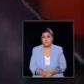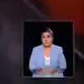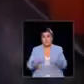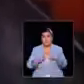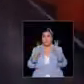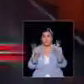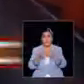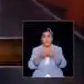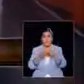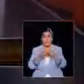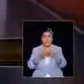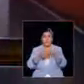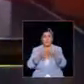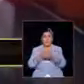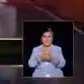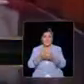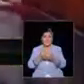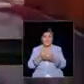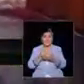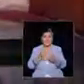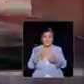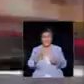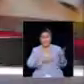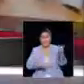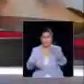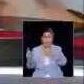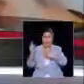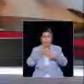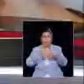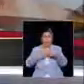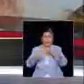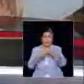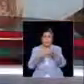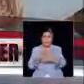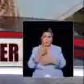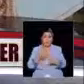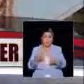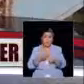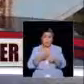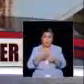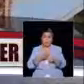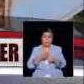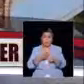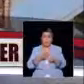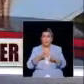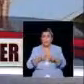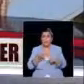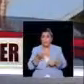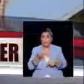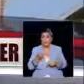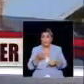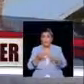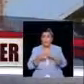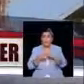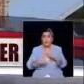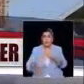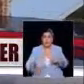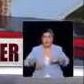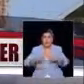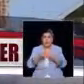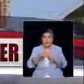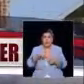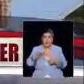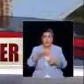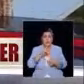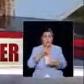Dünya evine gireceklerdi ki aksilikler peşlerini bırakmadı. Önce koronavirüs engeli çıktı, sonra damat ayağını kırdı. Ama